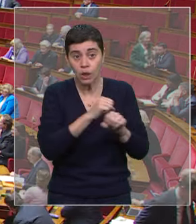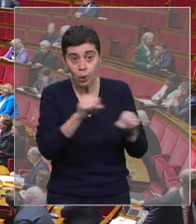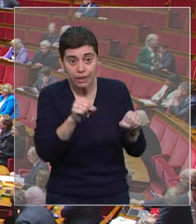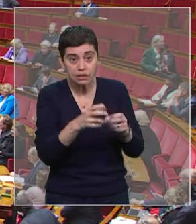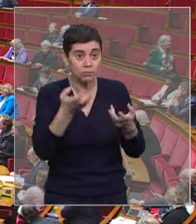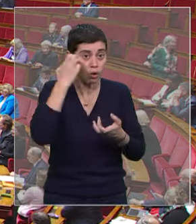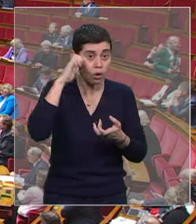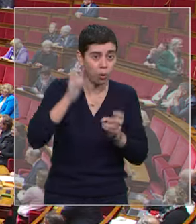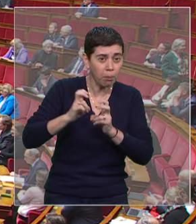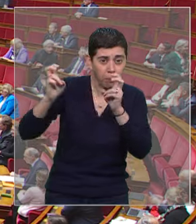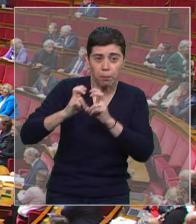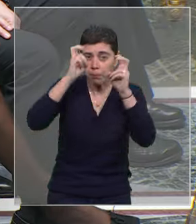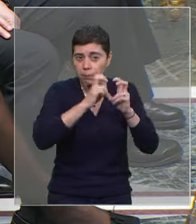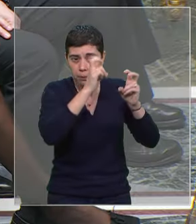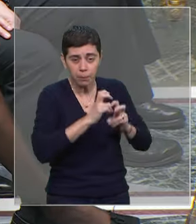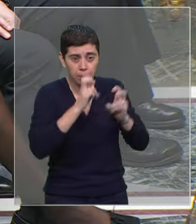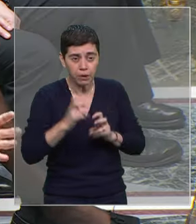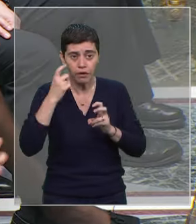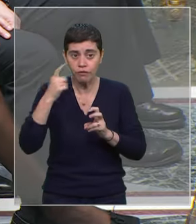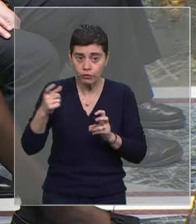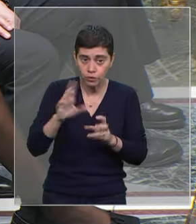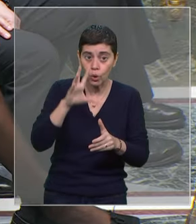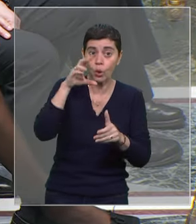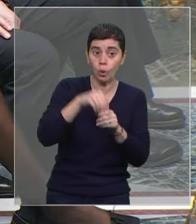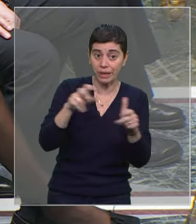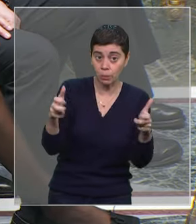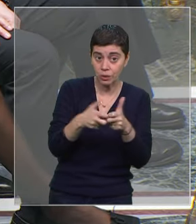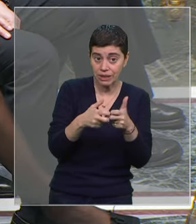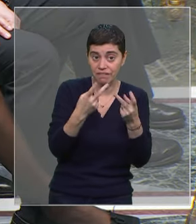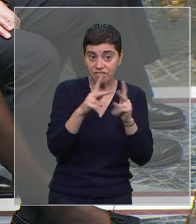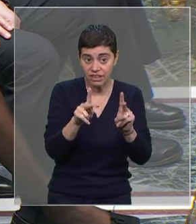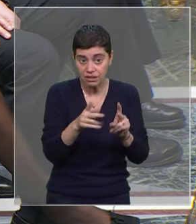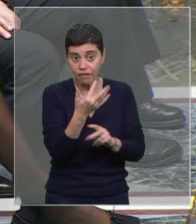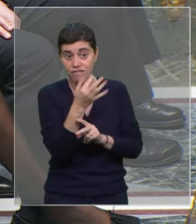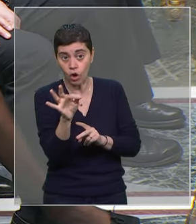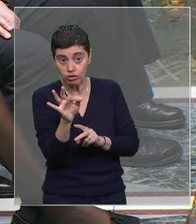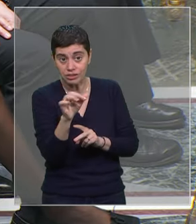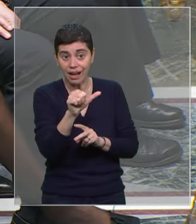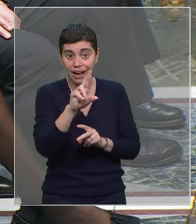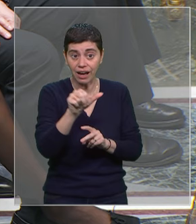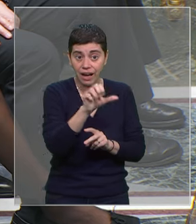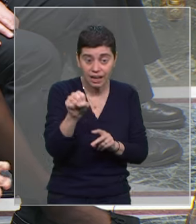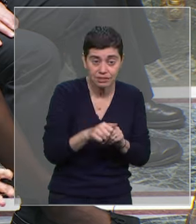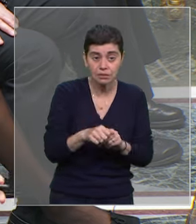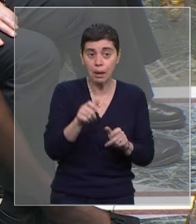vous l'avez vu partout et notamment à Bruxelles et bien sûr en France à Arras. Des alertes à la bombe qui ont été